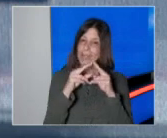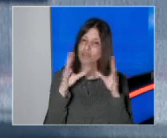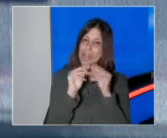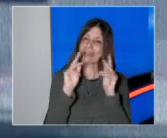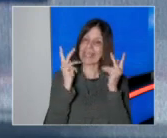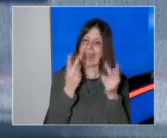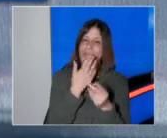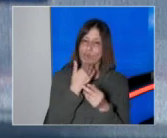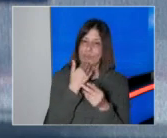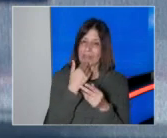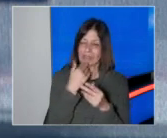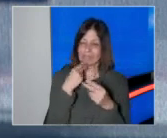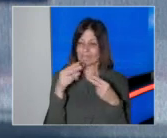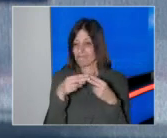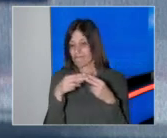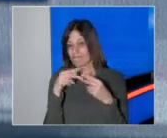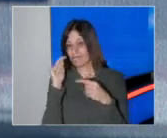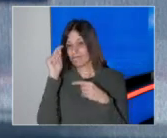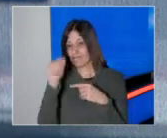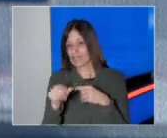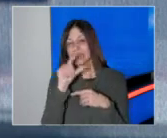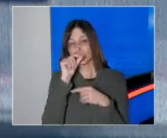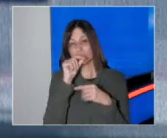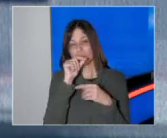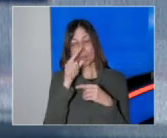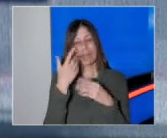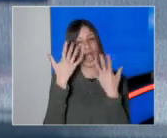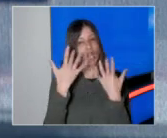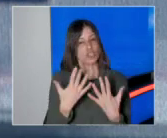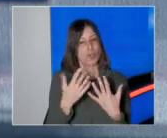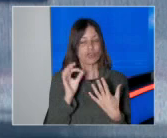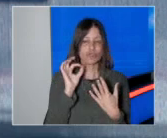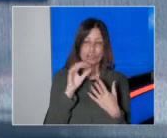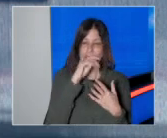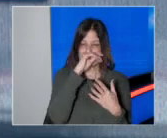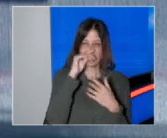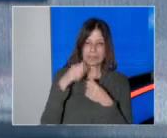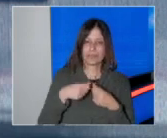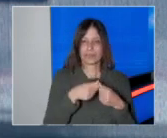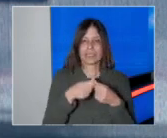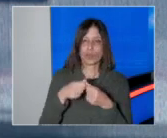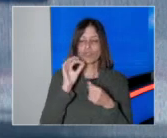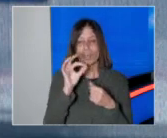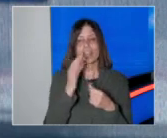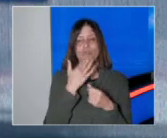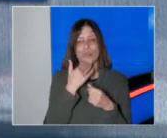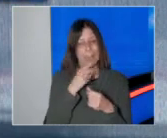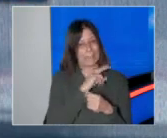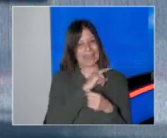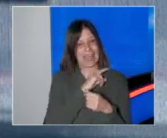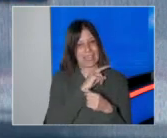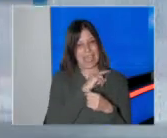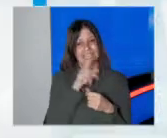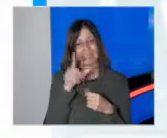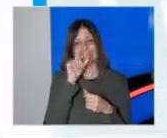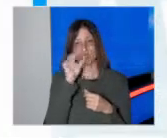הקהילה היהודית. לקראת הגעתו, כך צייצו אמש בחשבון של, איך נאמר, ארגון הגג של יהודי בריטניה,